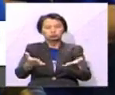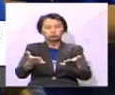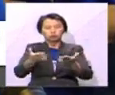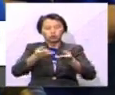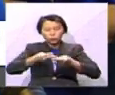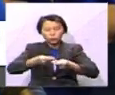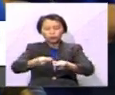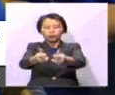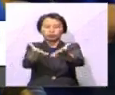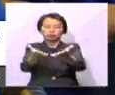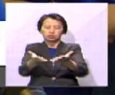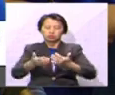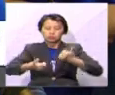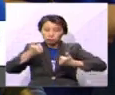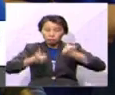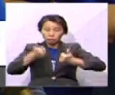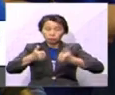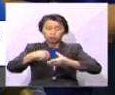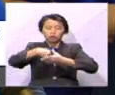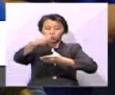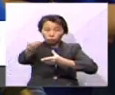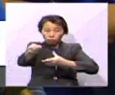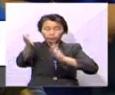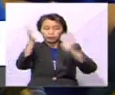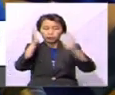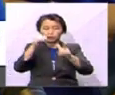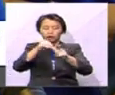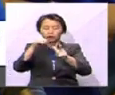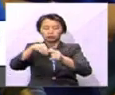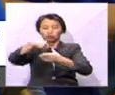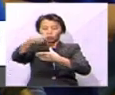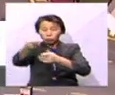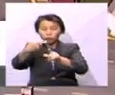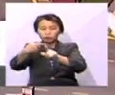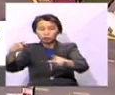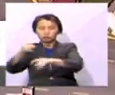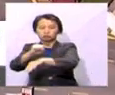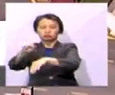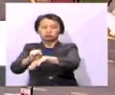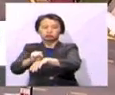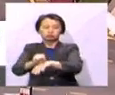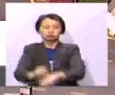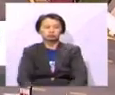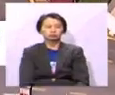flow sama ada keluar daripada Malaysia atau keluar daripada Singapura.